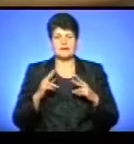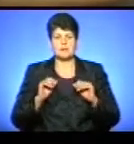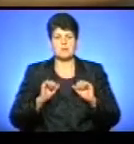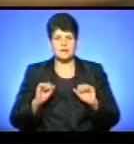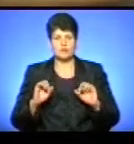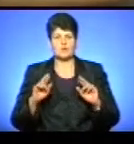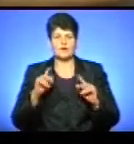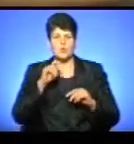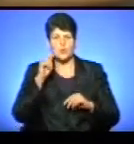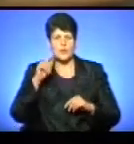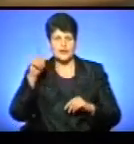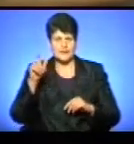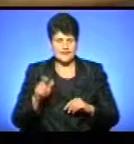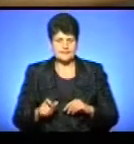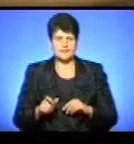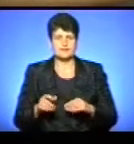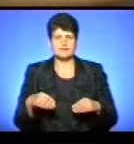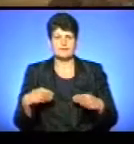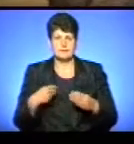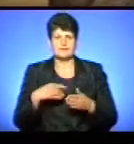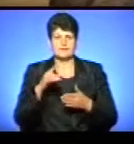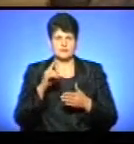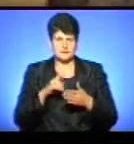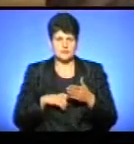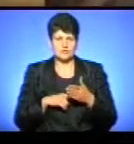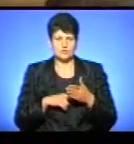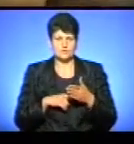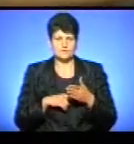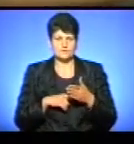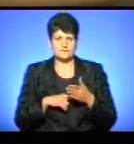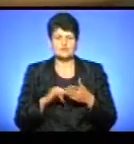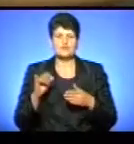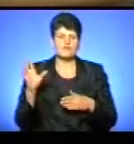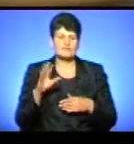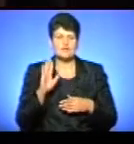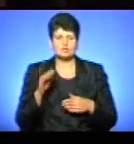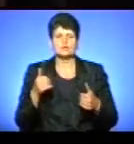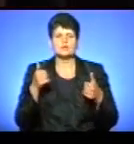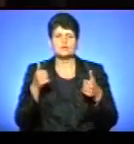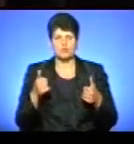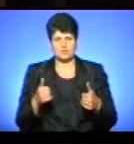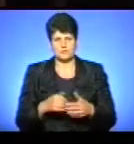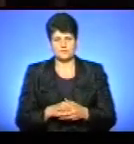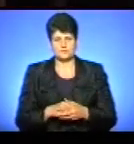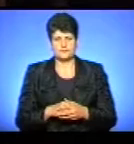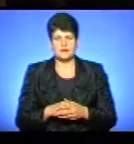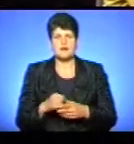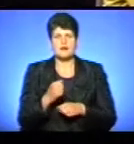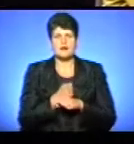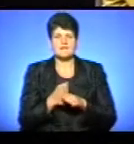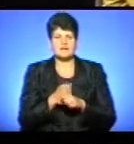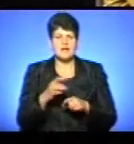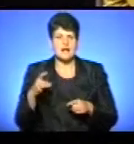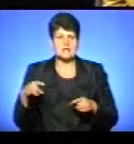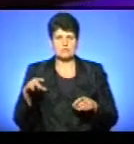українець дає надію, і що все буде добре. «Кафе Республіка» – політична драма. У ній